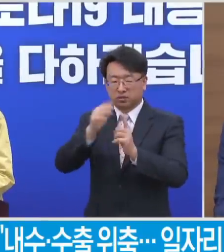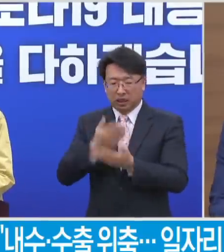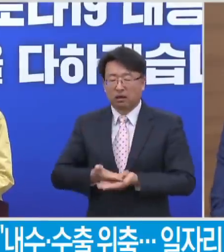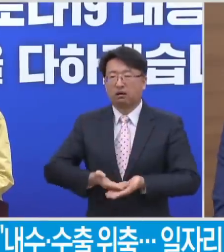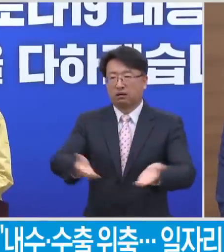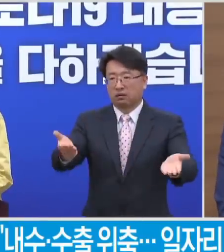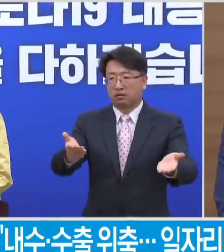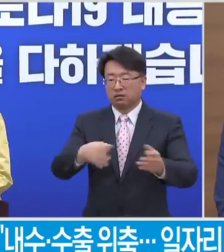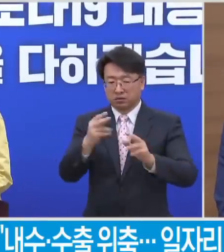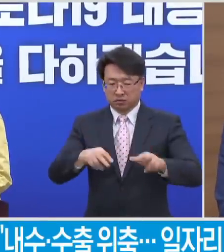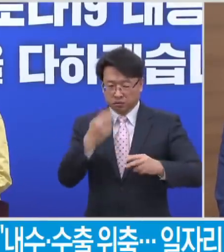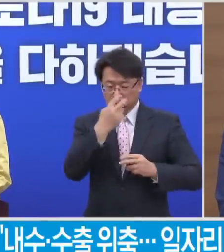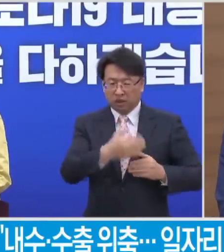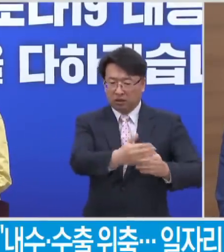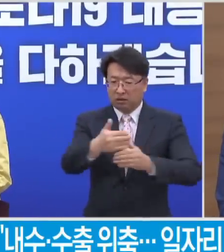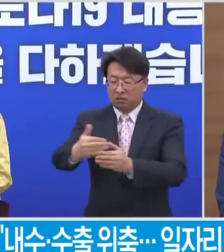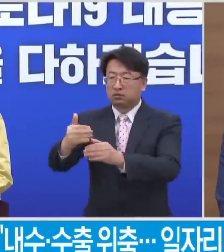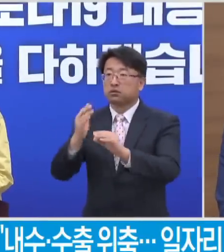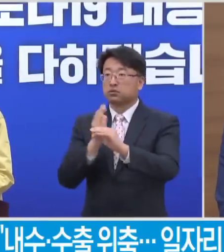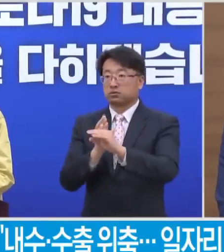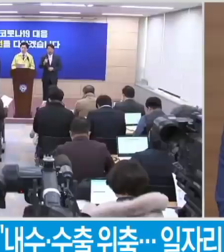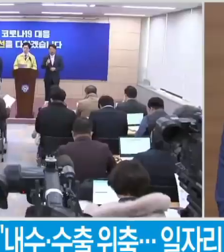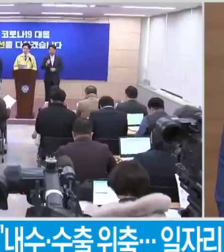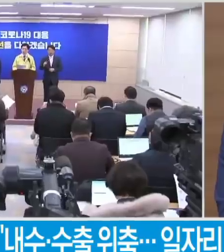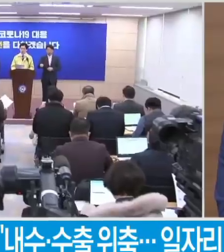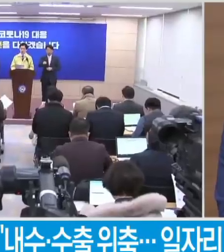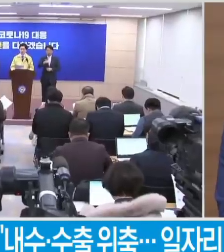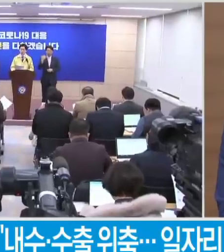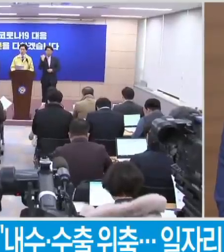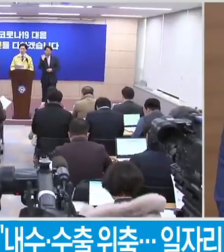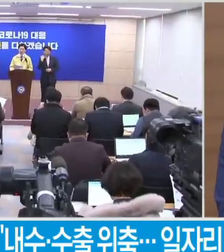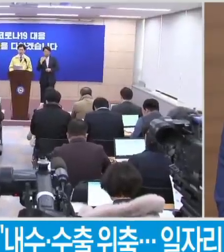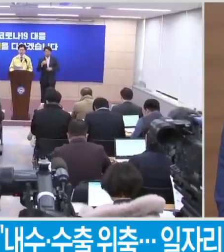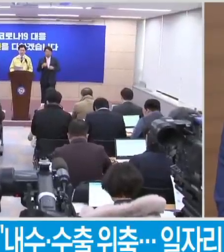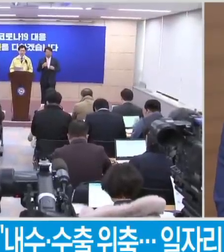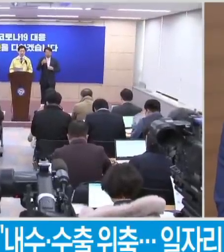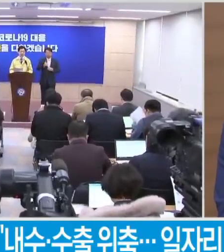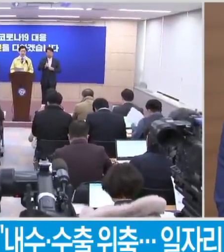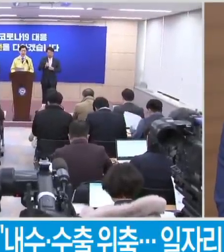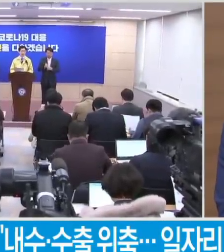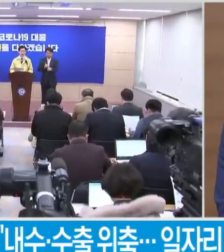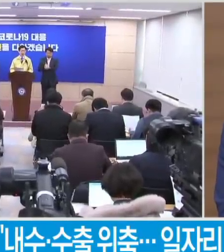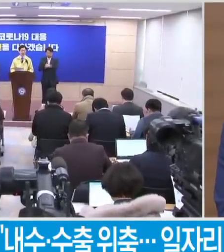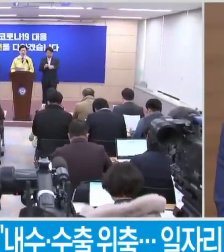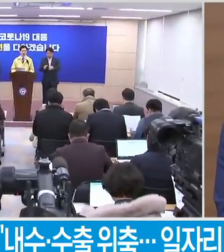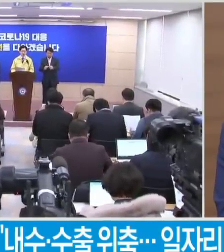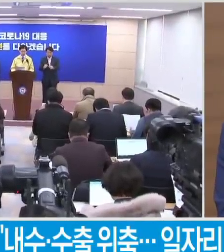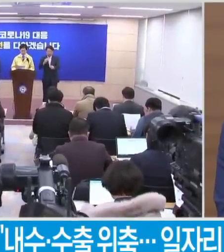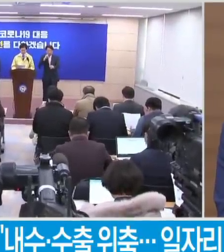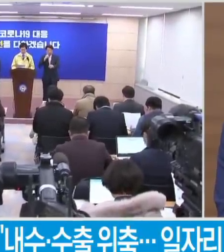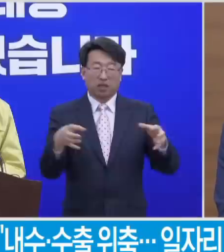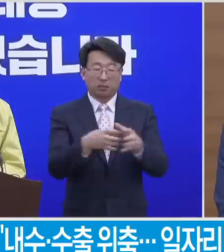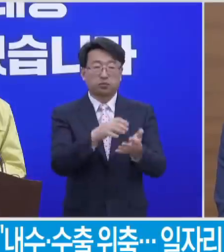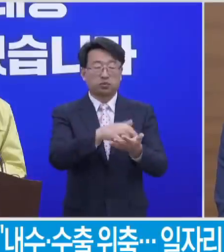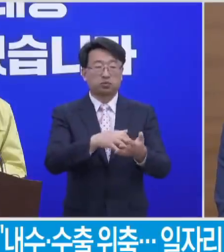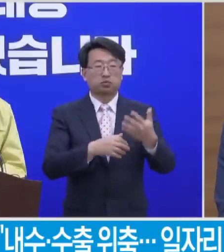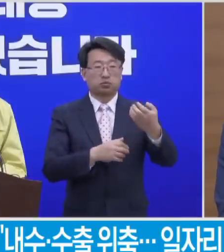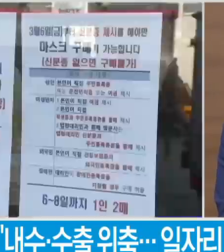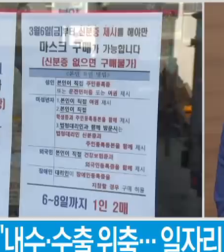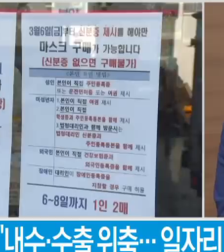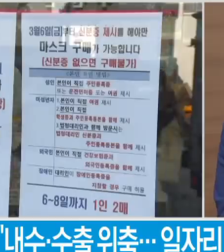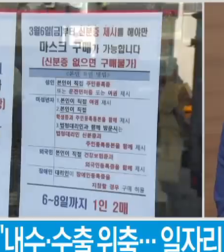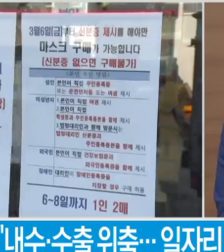빨리 코로나19를 종식시키는 데 이 방점을 둬야지 지금 이 타이밍에 현금 100만 원씩 나눠준다? 그래서 모르겠습니다. 차라리 앞서